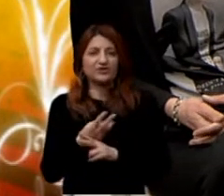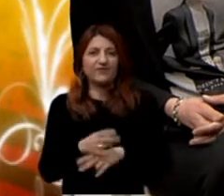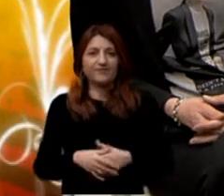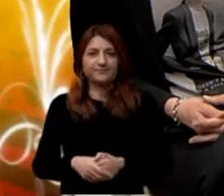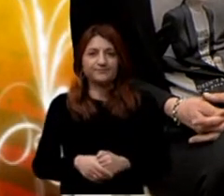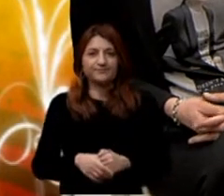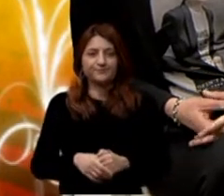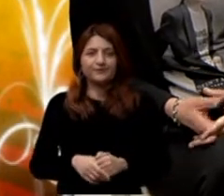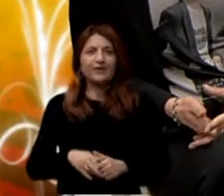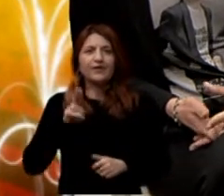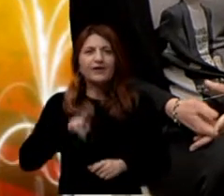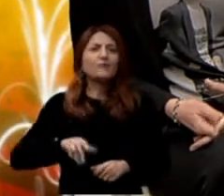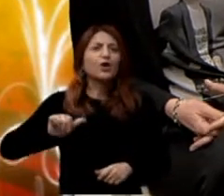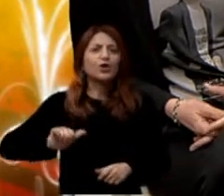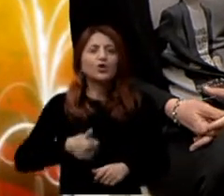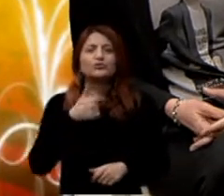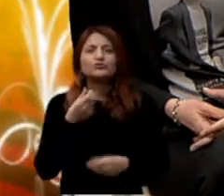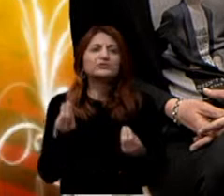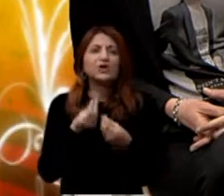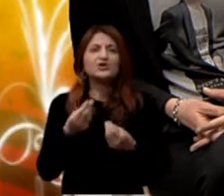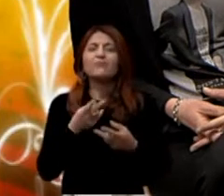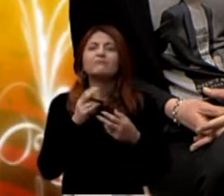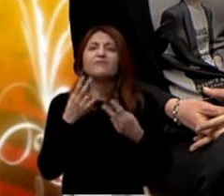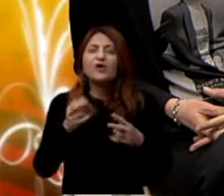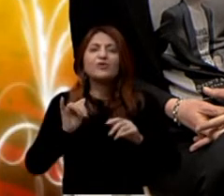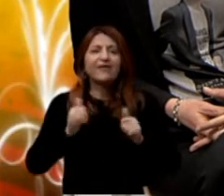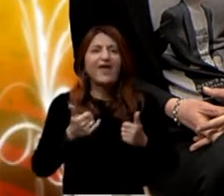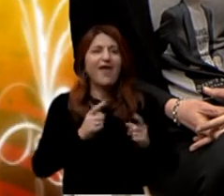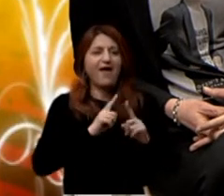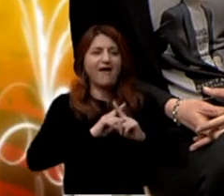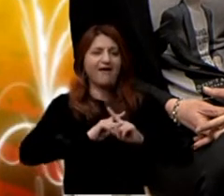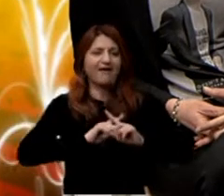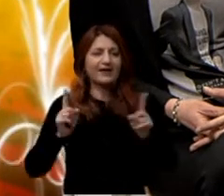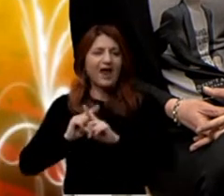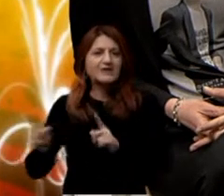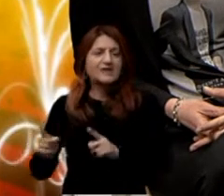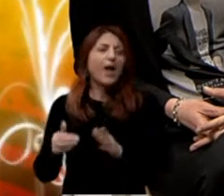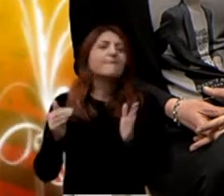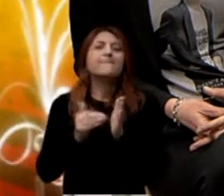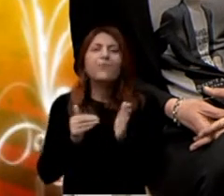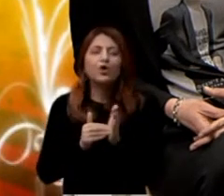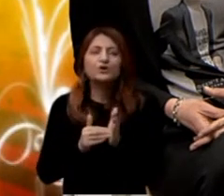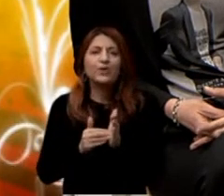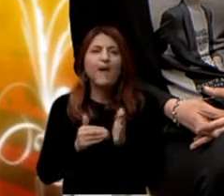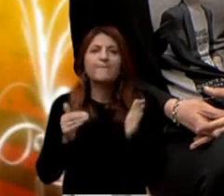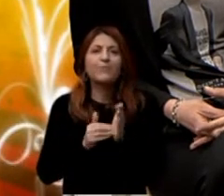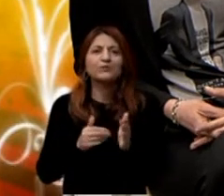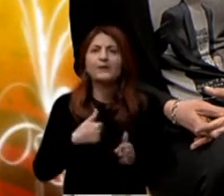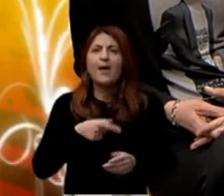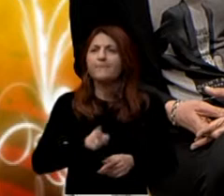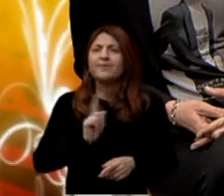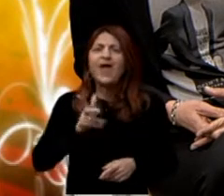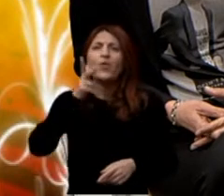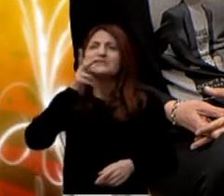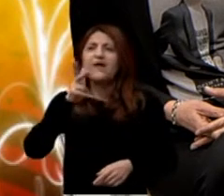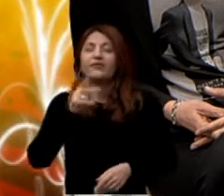zapravo, da su bitne razlike, bitne su potrebe. Potrebe, mi idemo ne u cilju zahtjeva, nego